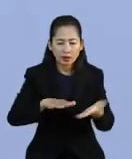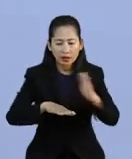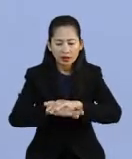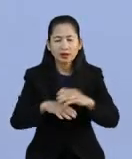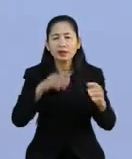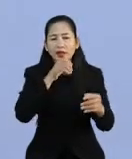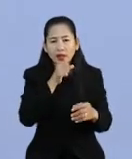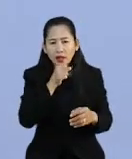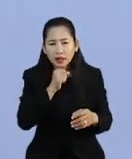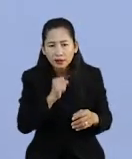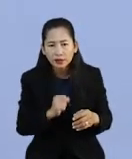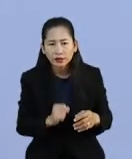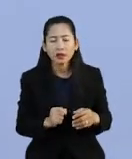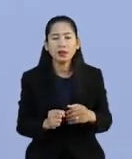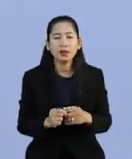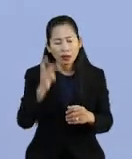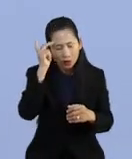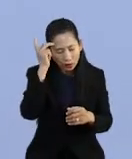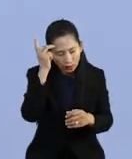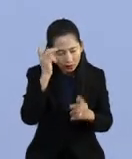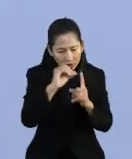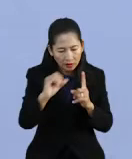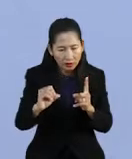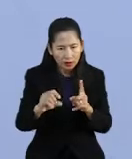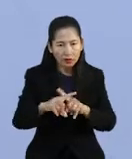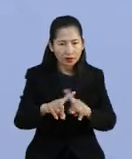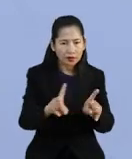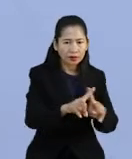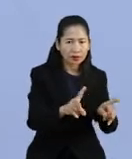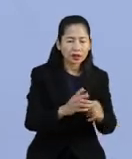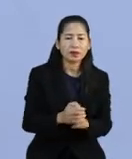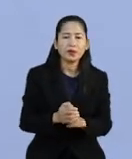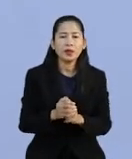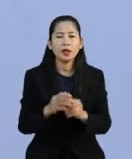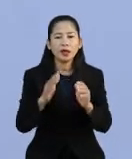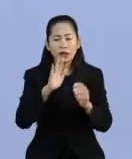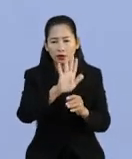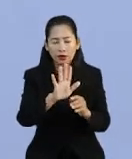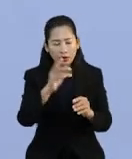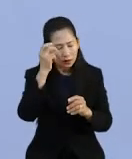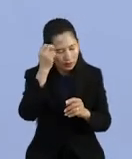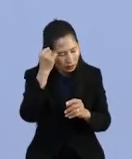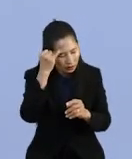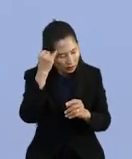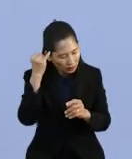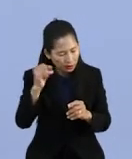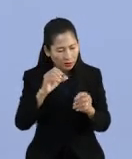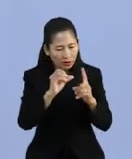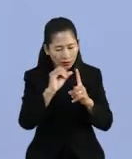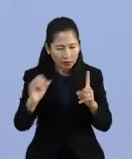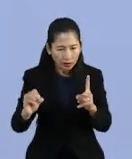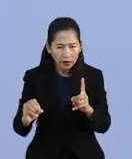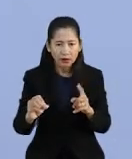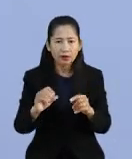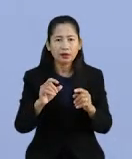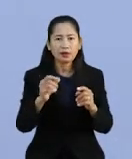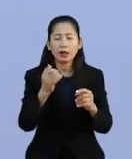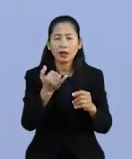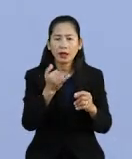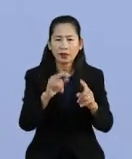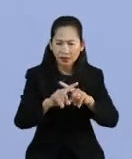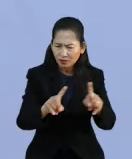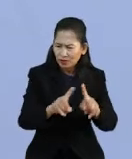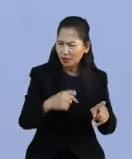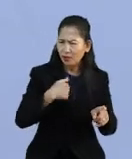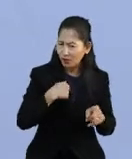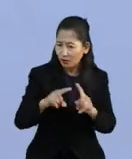chìa rươi rươi. Tha ca tay là bác cũng được bà dân miên ở lại cả nạc khâu khả chắc ai tặng con tay nông là bác con nắng. Ai khóc bình nè cổ